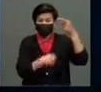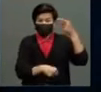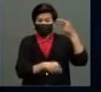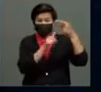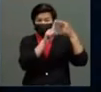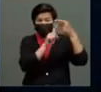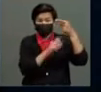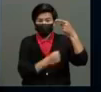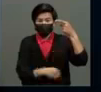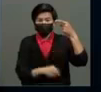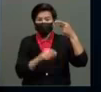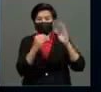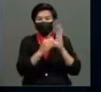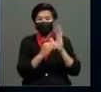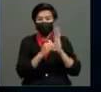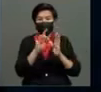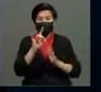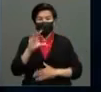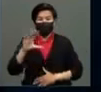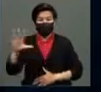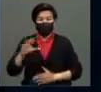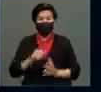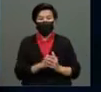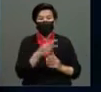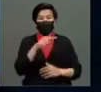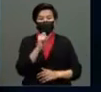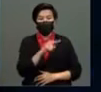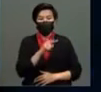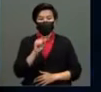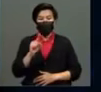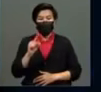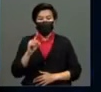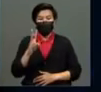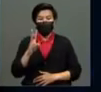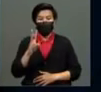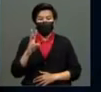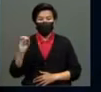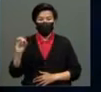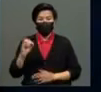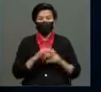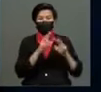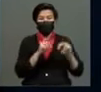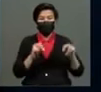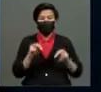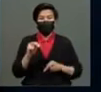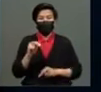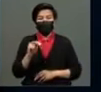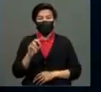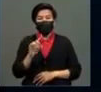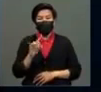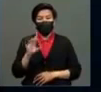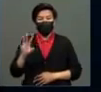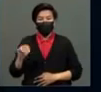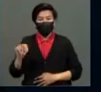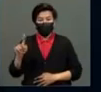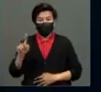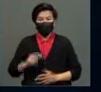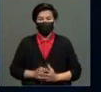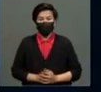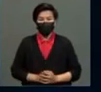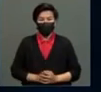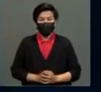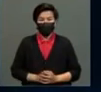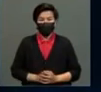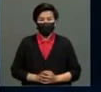คร855ปทุมธานี160นนทบุรี141ขอประทานโทษใช้คำพูดที่